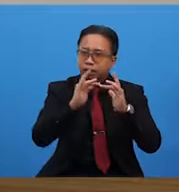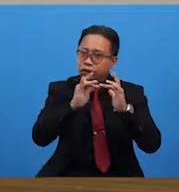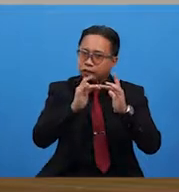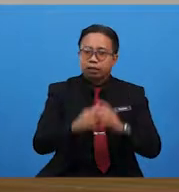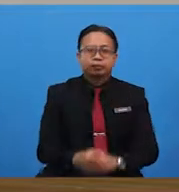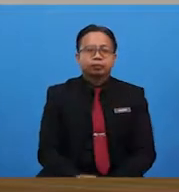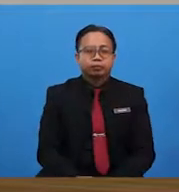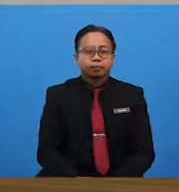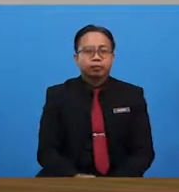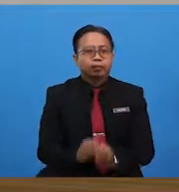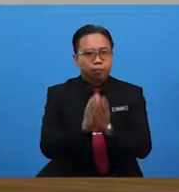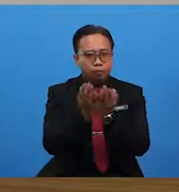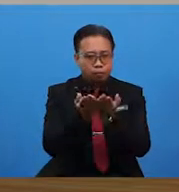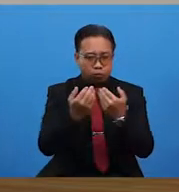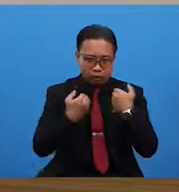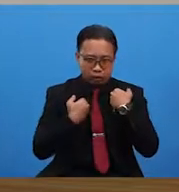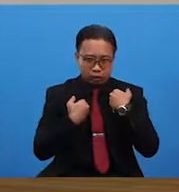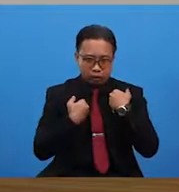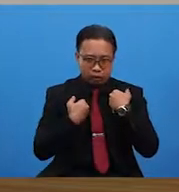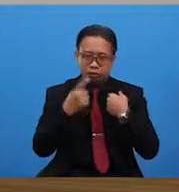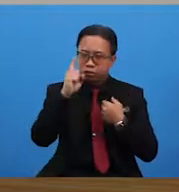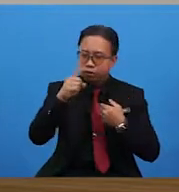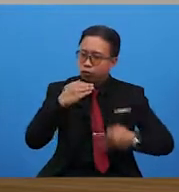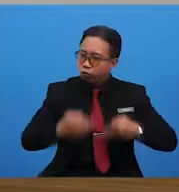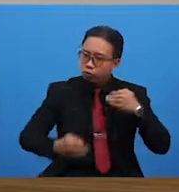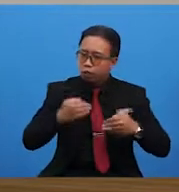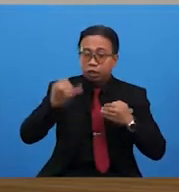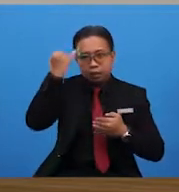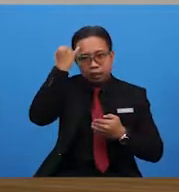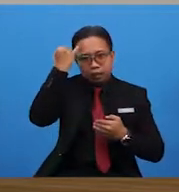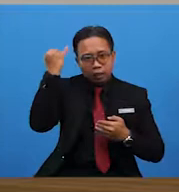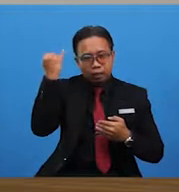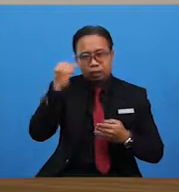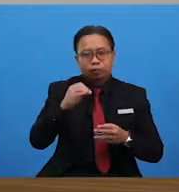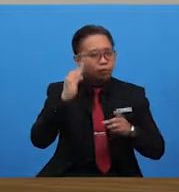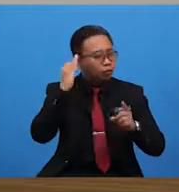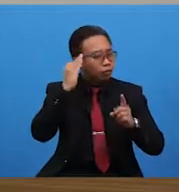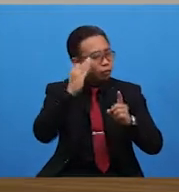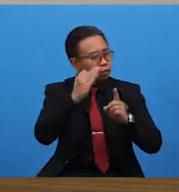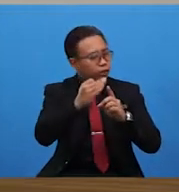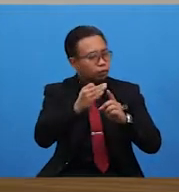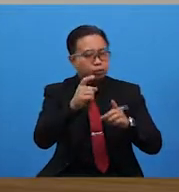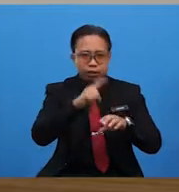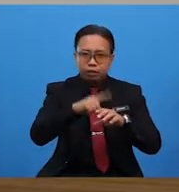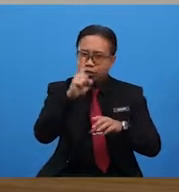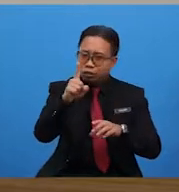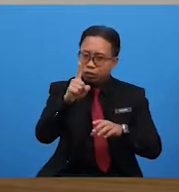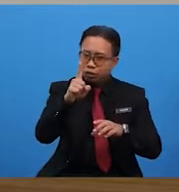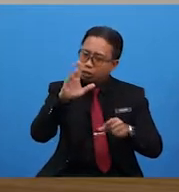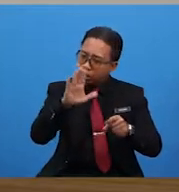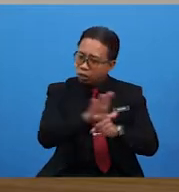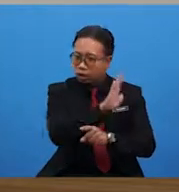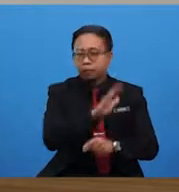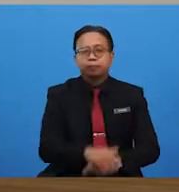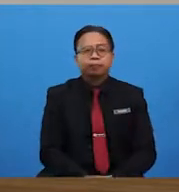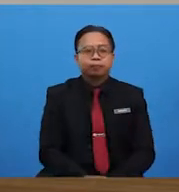ialah buku yang isinya menguraikan suatu bidang ilmu dan lebih berfokus pada satu isu yang sangat lengkap buku